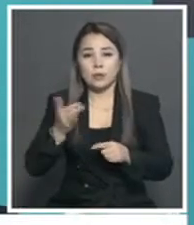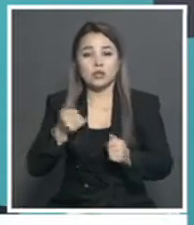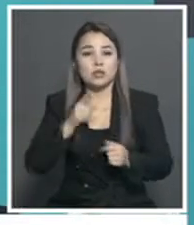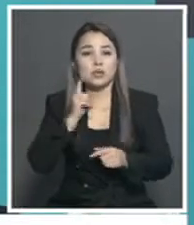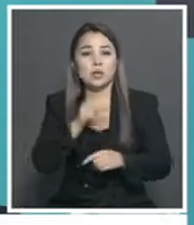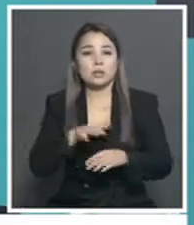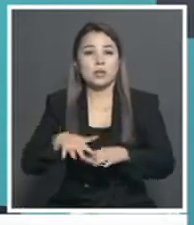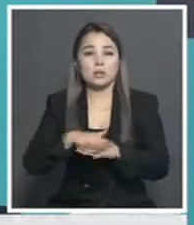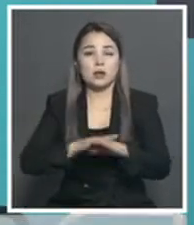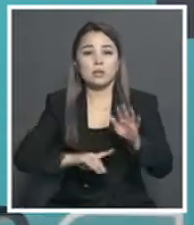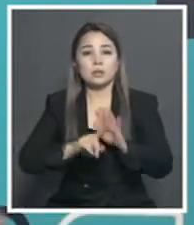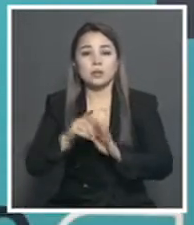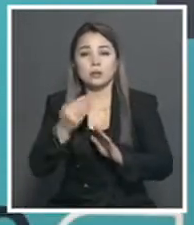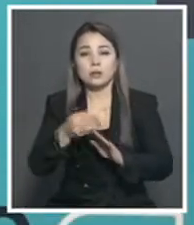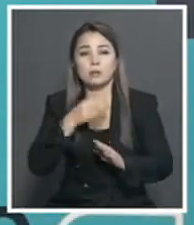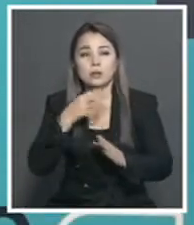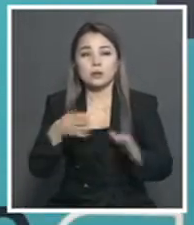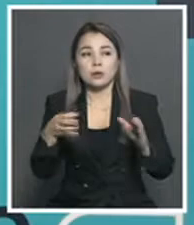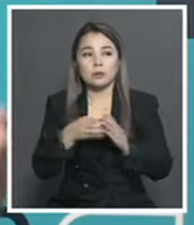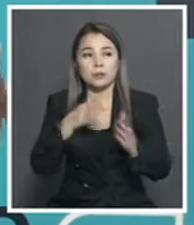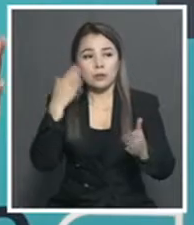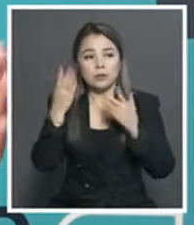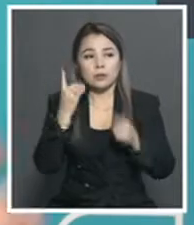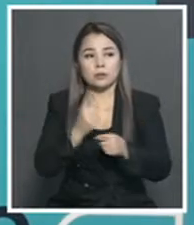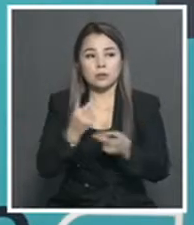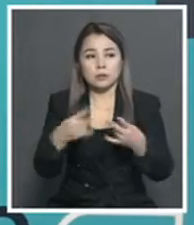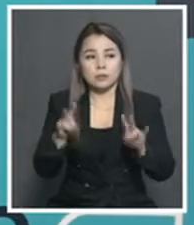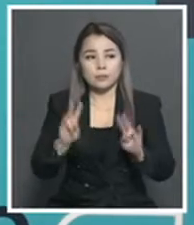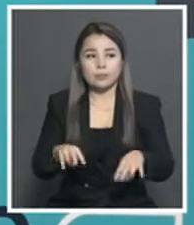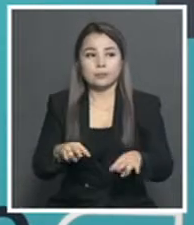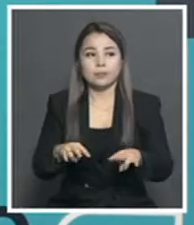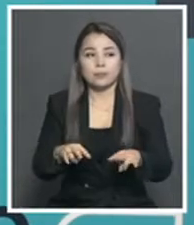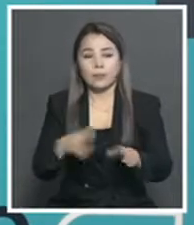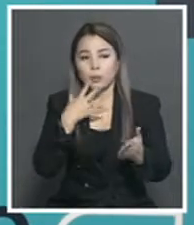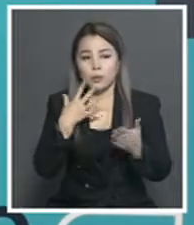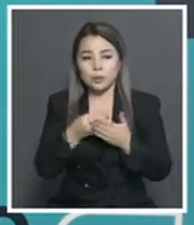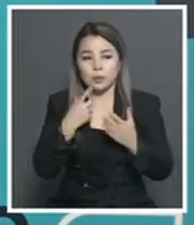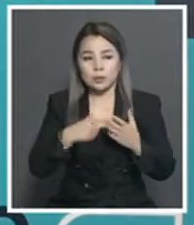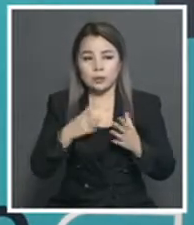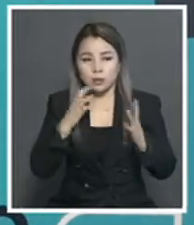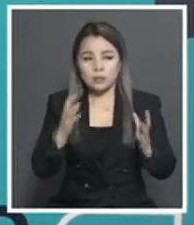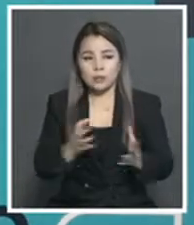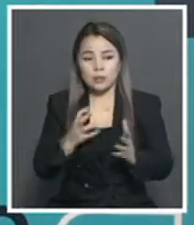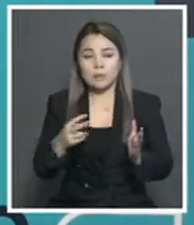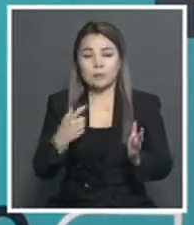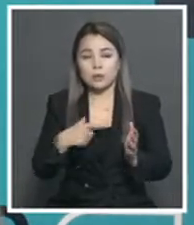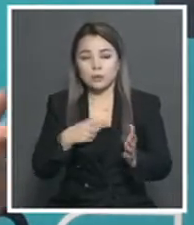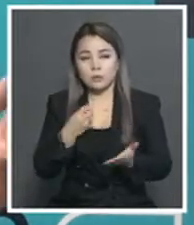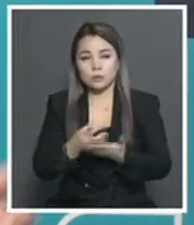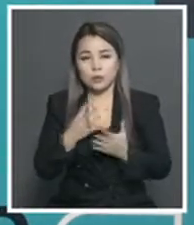жастар, бастарыңызды көп қоспай, көп жаңағы өздеріңіз бағалап,